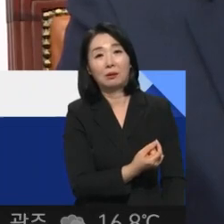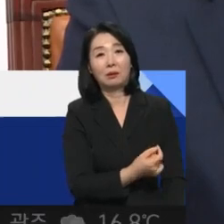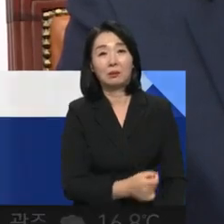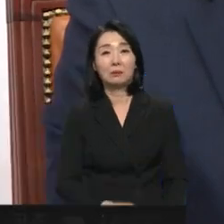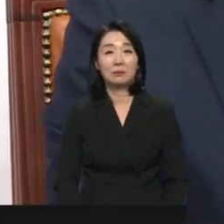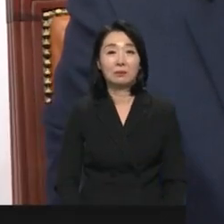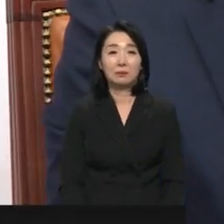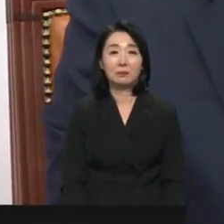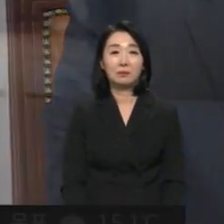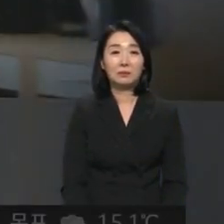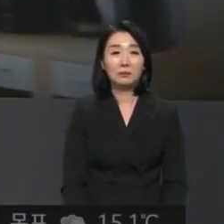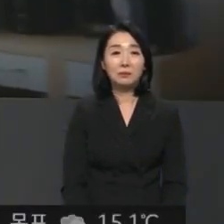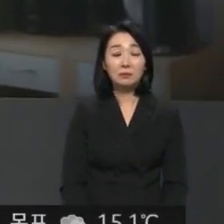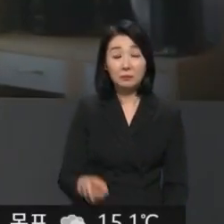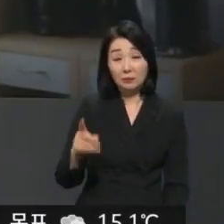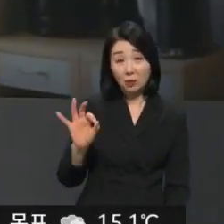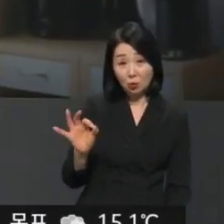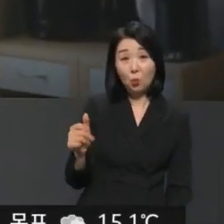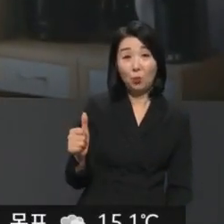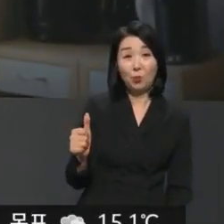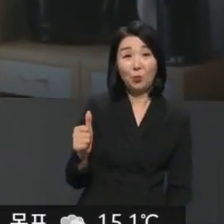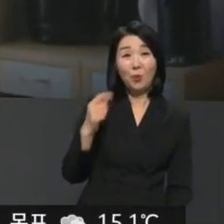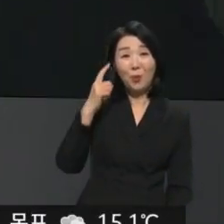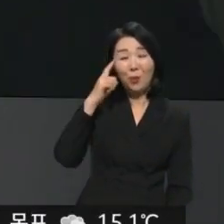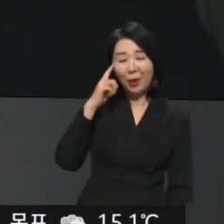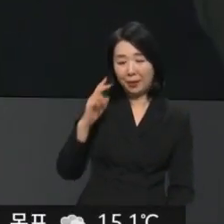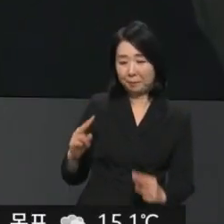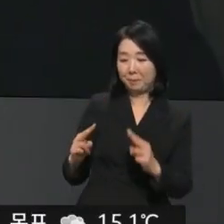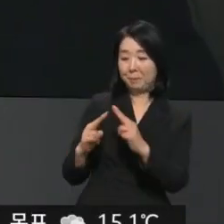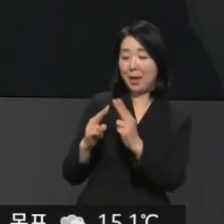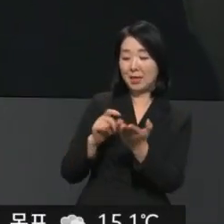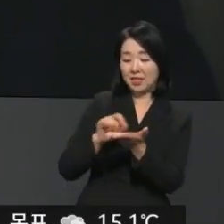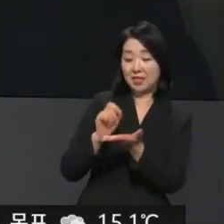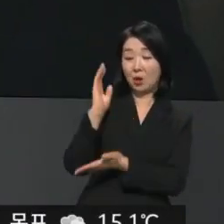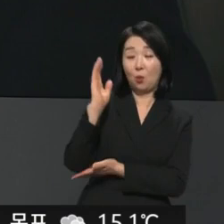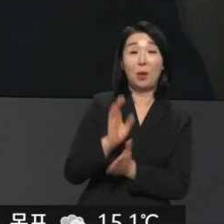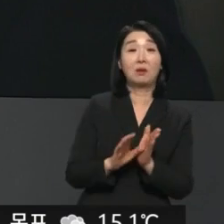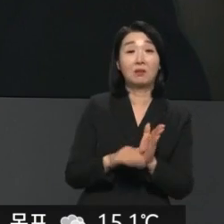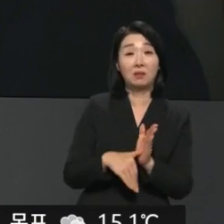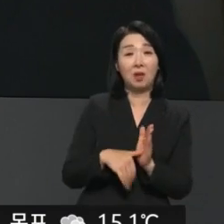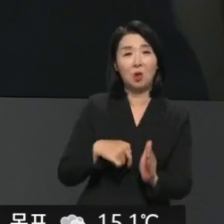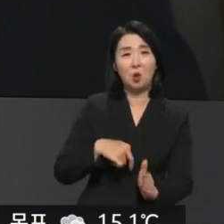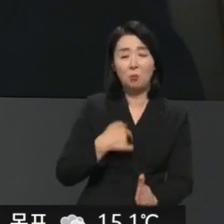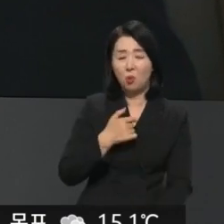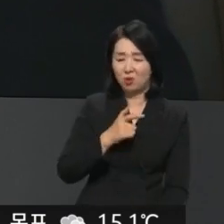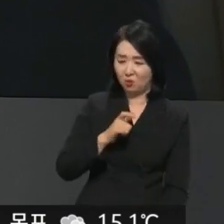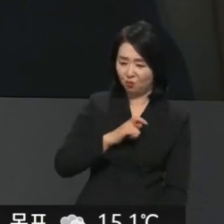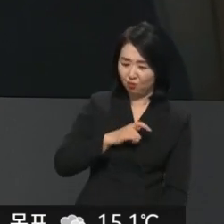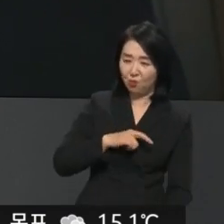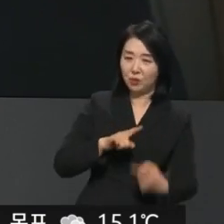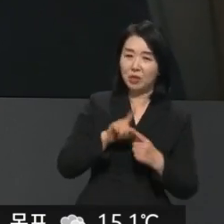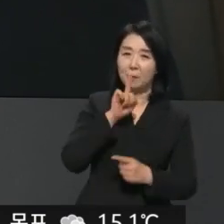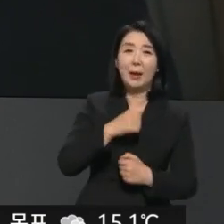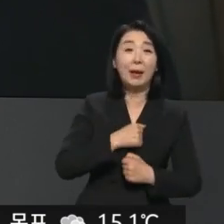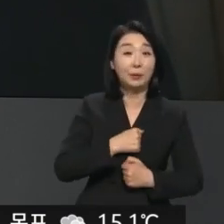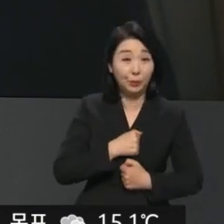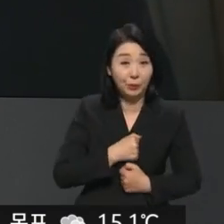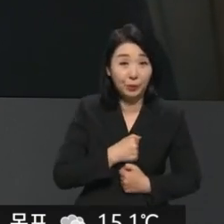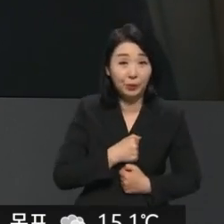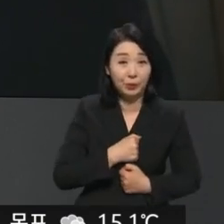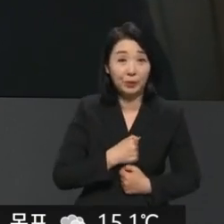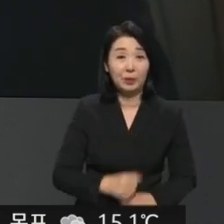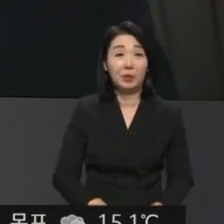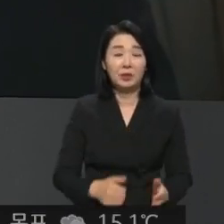뿐입니다. 송 전 대표, 사실 파리 기자회견에서 이 본인에 대한 의혹 자체에 대해서는 말을 아꼈습니다.